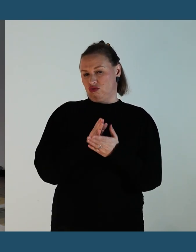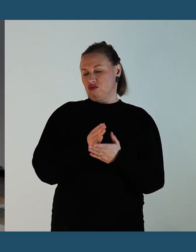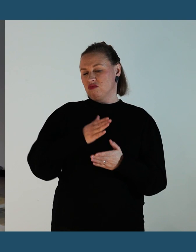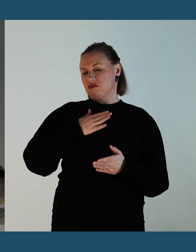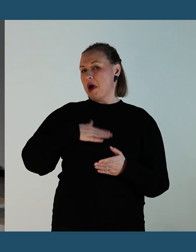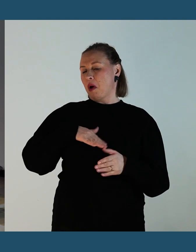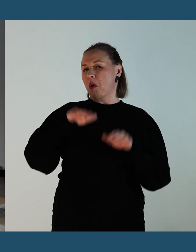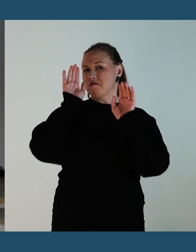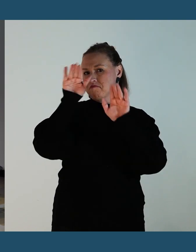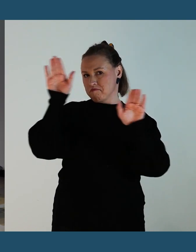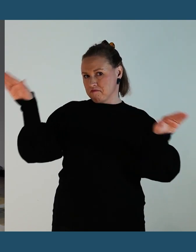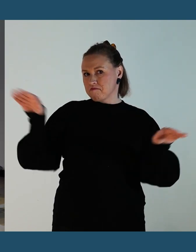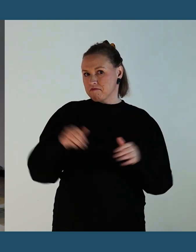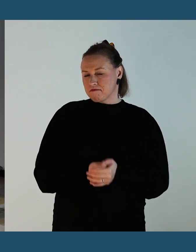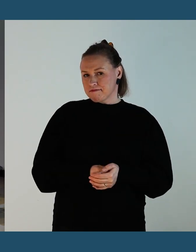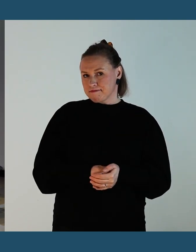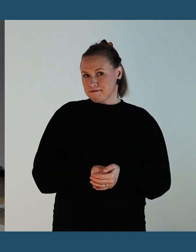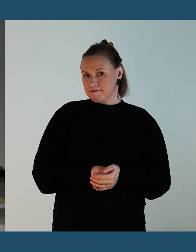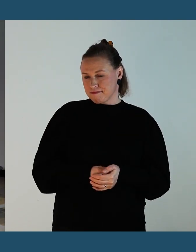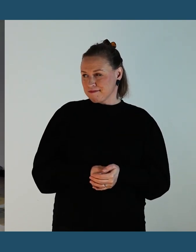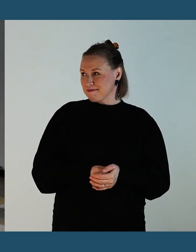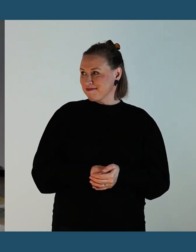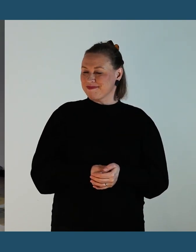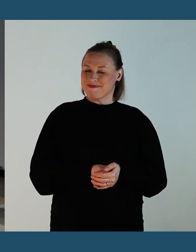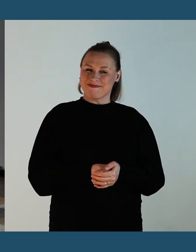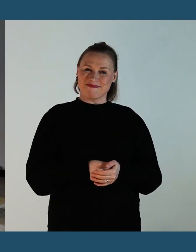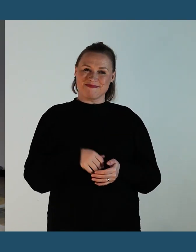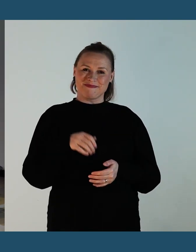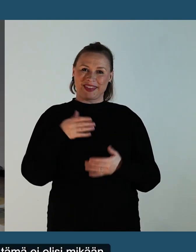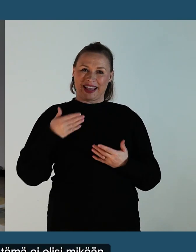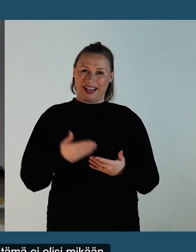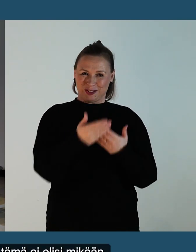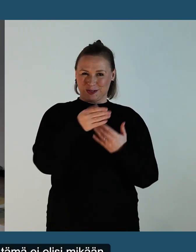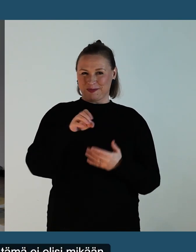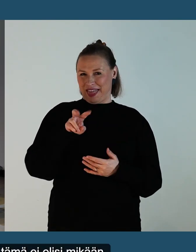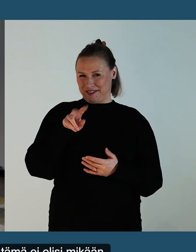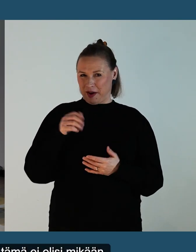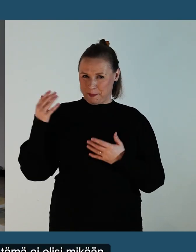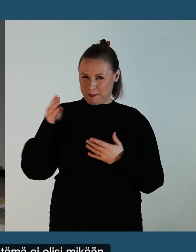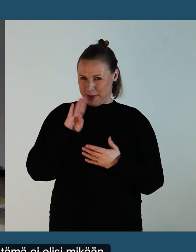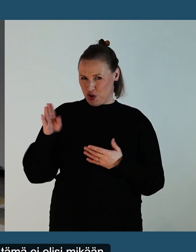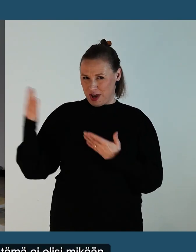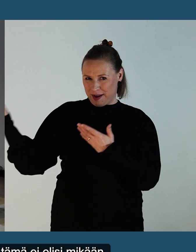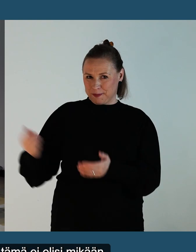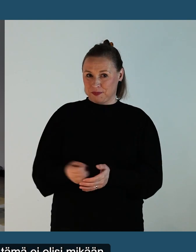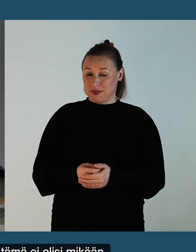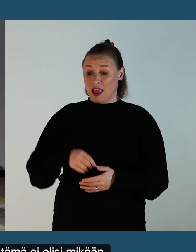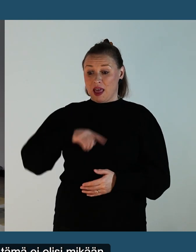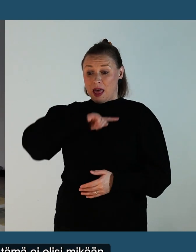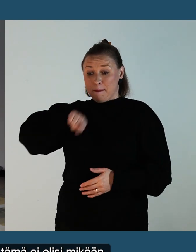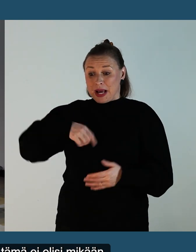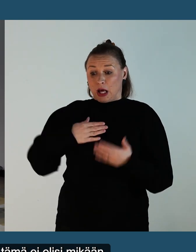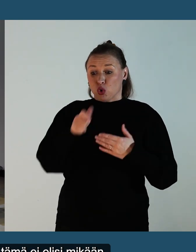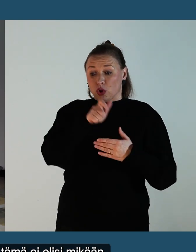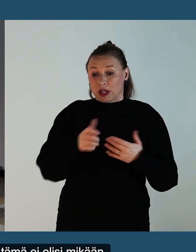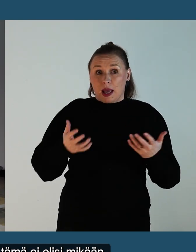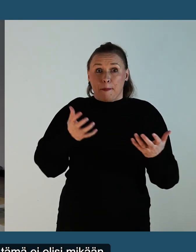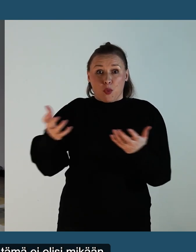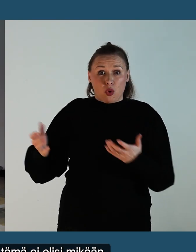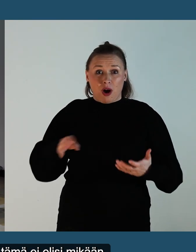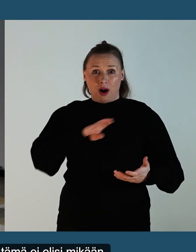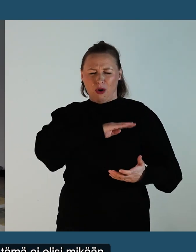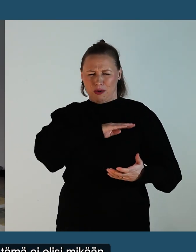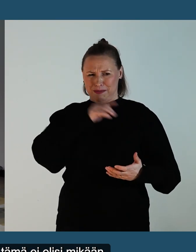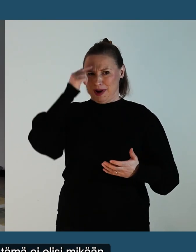peräänkuuluttaisin. Kiitos. Ja sitten vielä Eeva Biaudet. Meillähän on itse asiassa henkilöstöpula. Luulisin, että tämä ei olisi